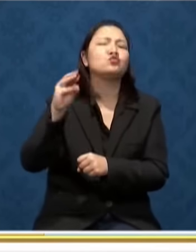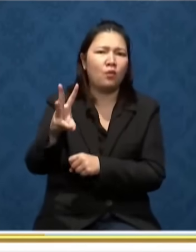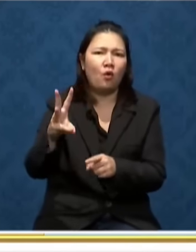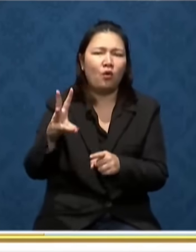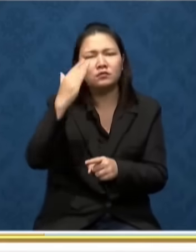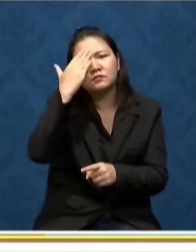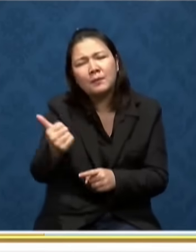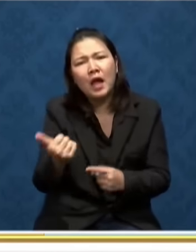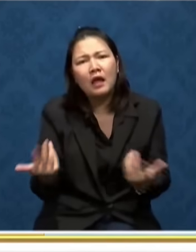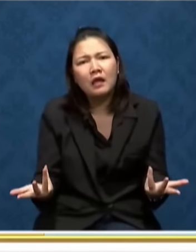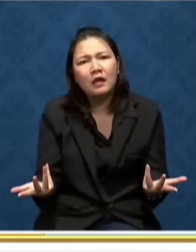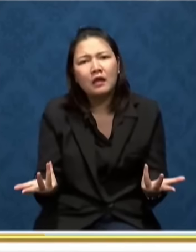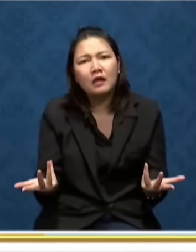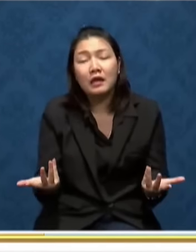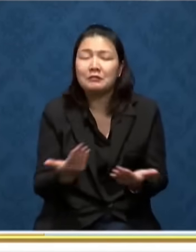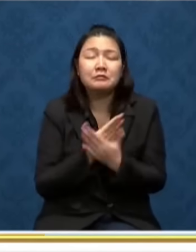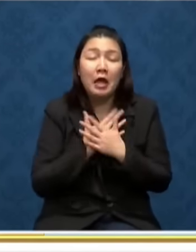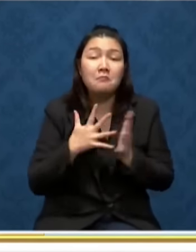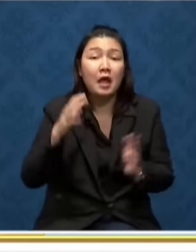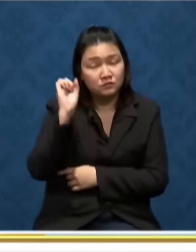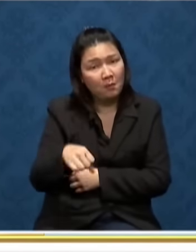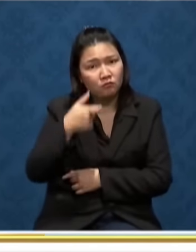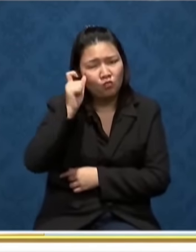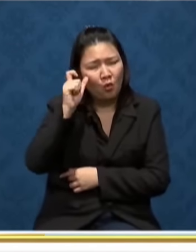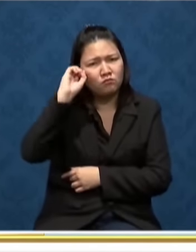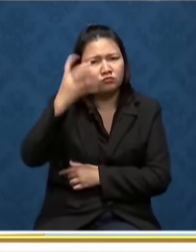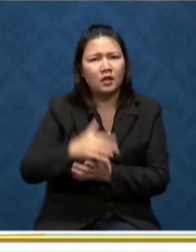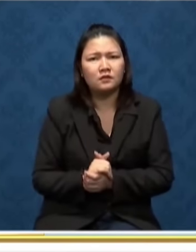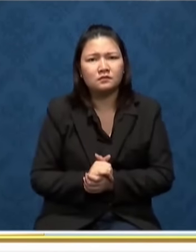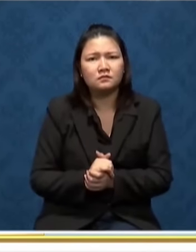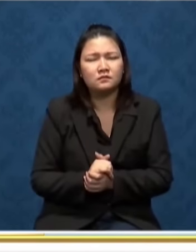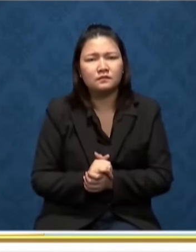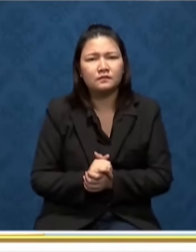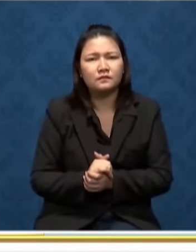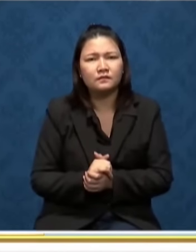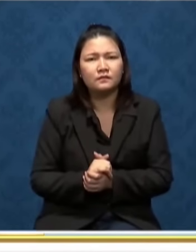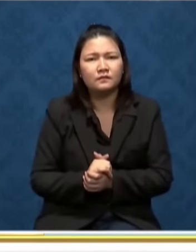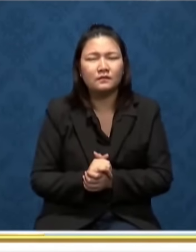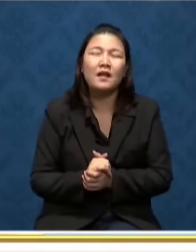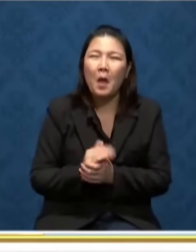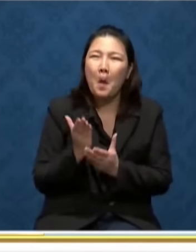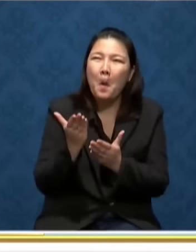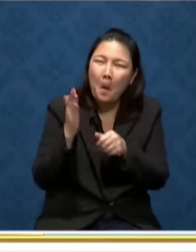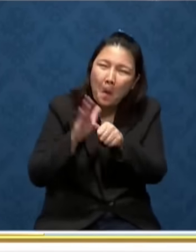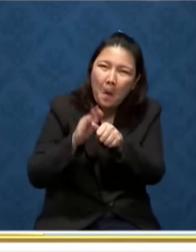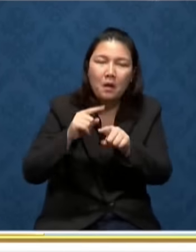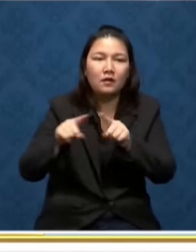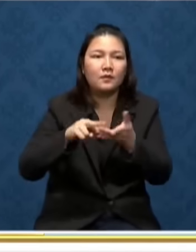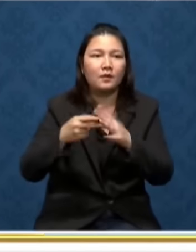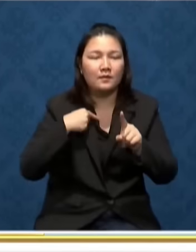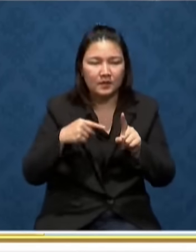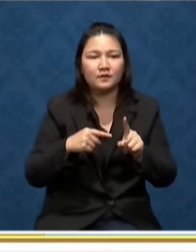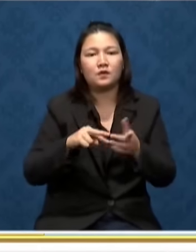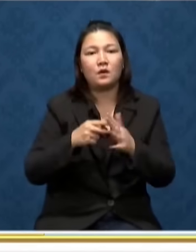อะไรขึ้นฮะรักเป็นมากนะฮะโจรจีนสีเทาคอลเซ็นเตอร์ข้อมูลส่วนบุคคลของประชาชนรัฐบาล